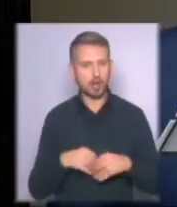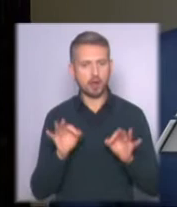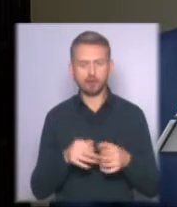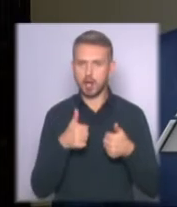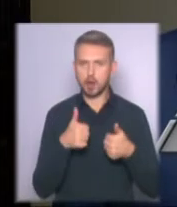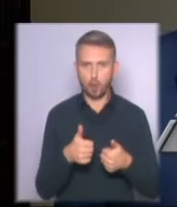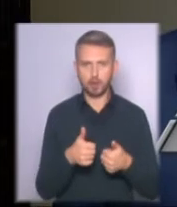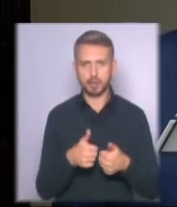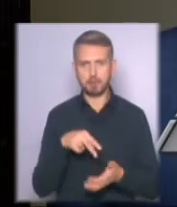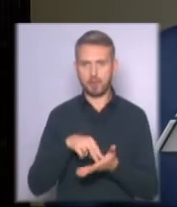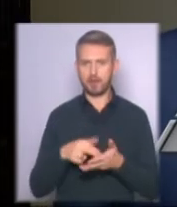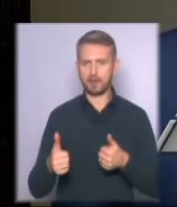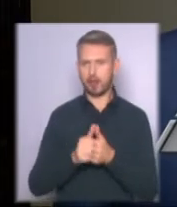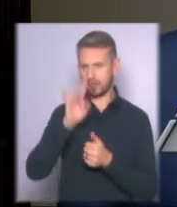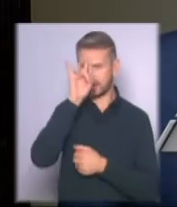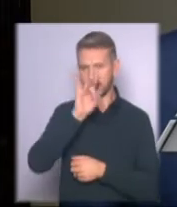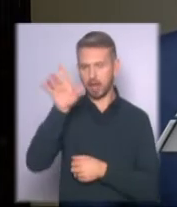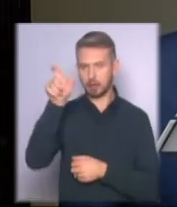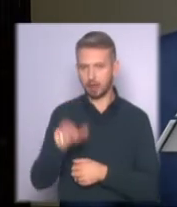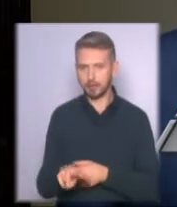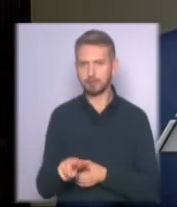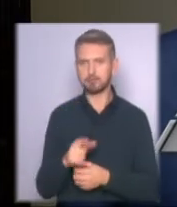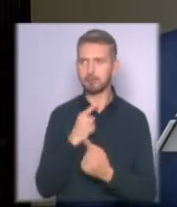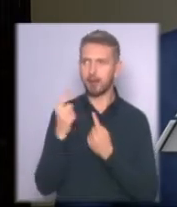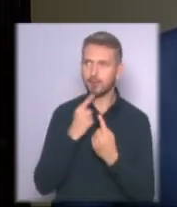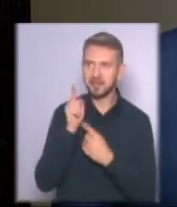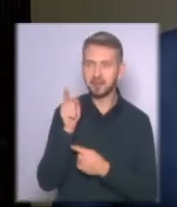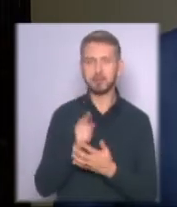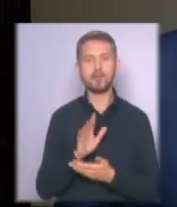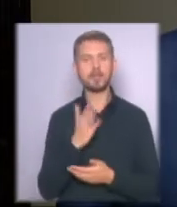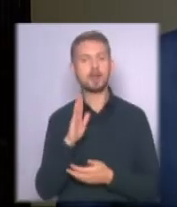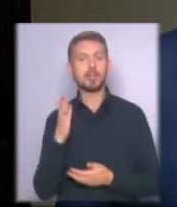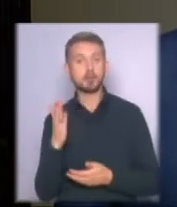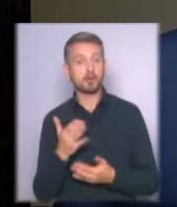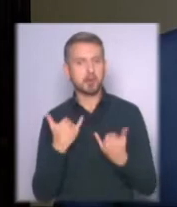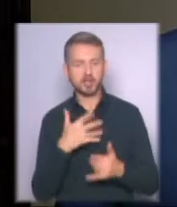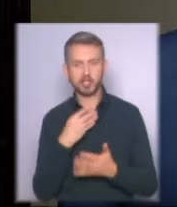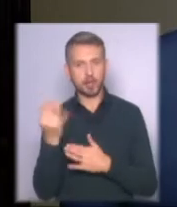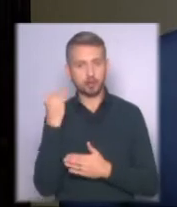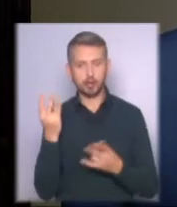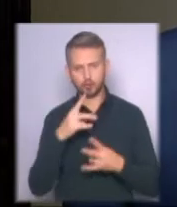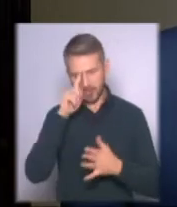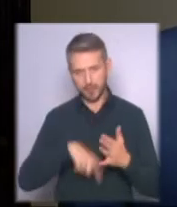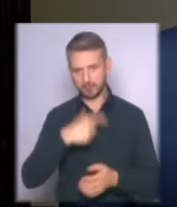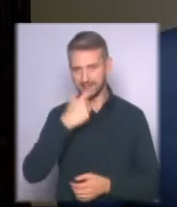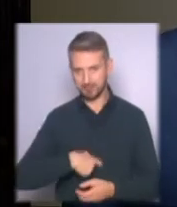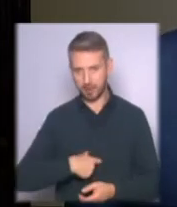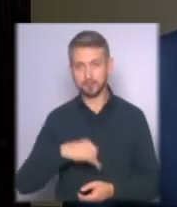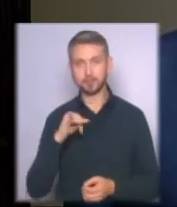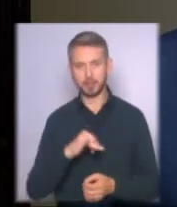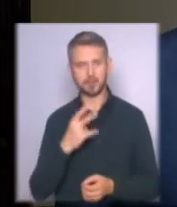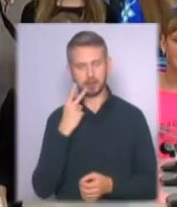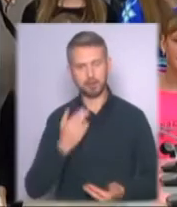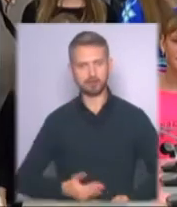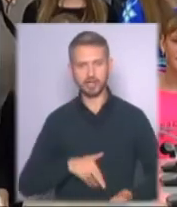хороше, постояти рядом з легендою, поговорити з ним. Віталій Володимирович дійсно поразив своєю історією, тому що треба вірити в себе і йти завжди в житті